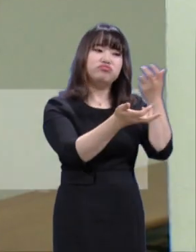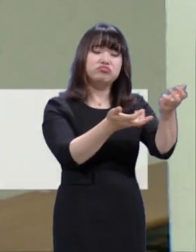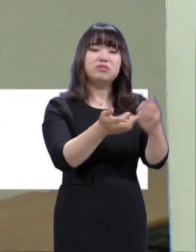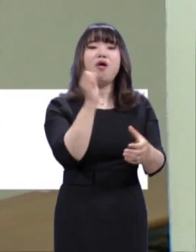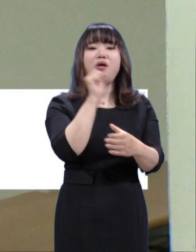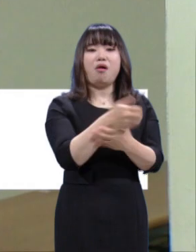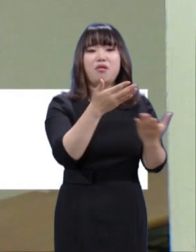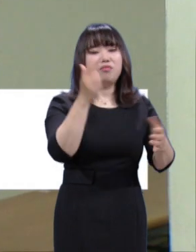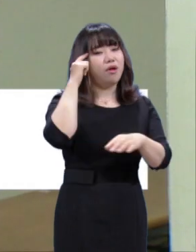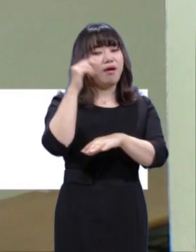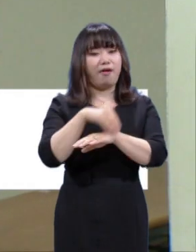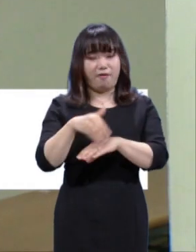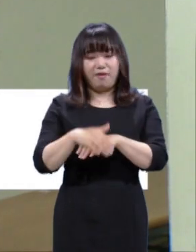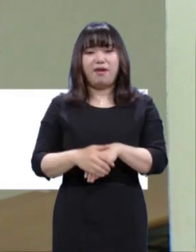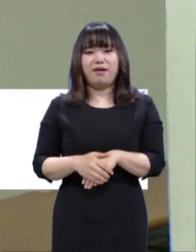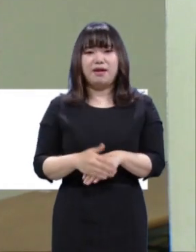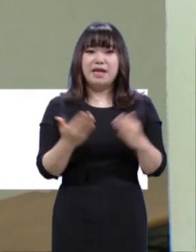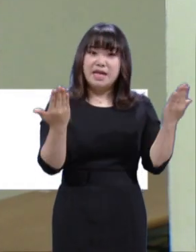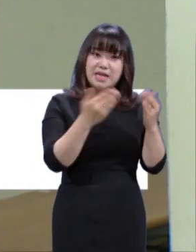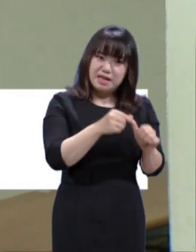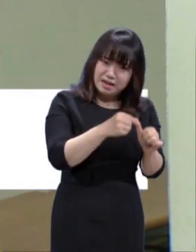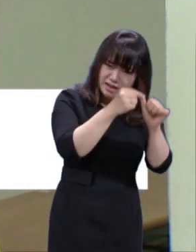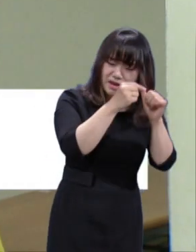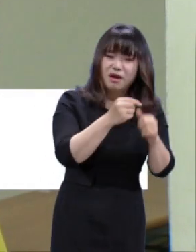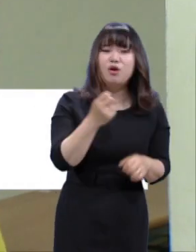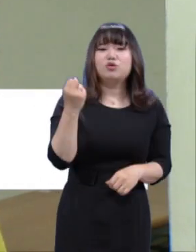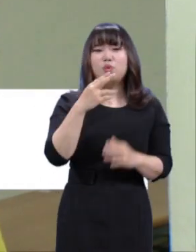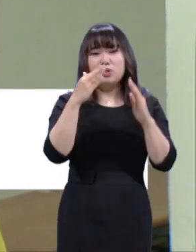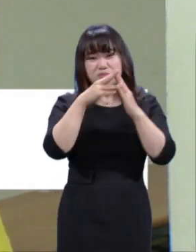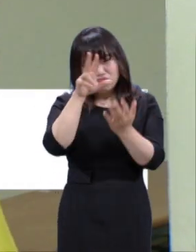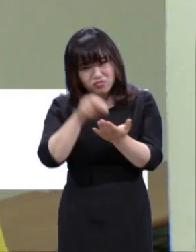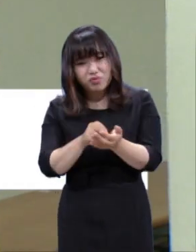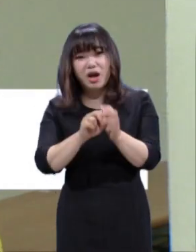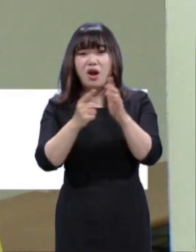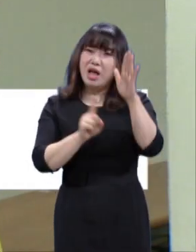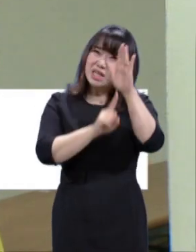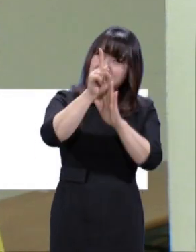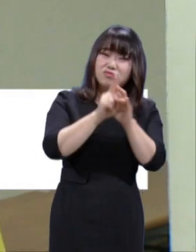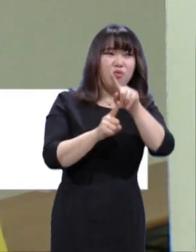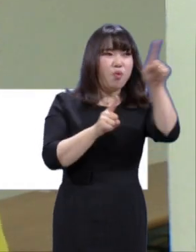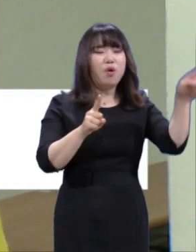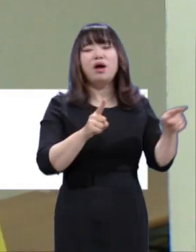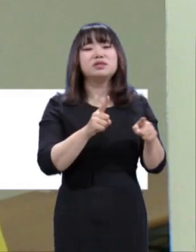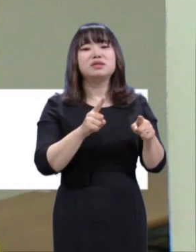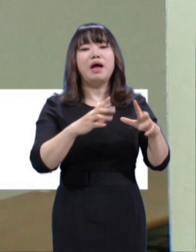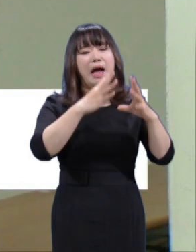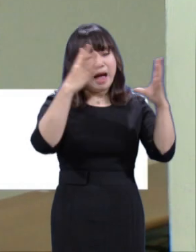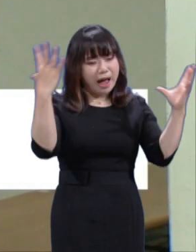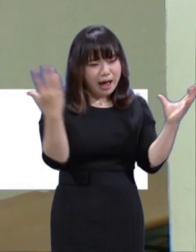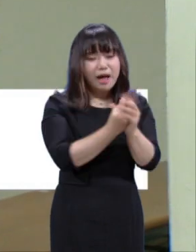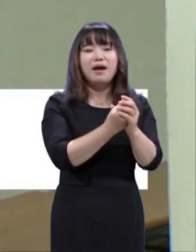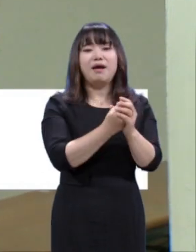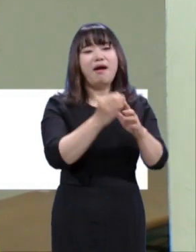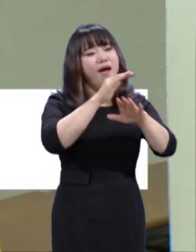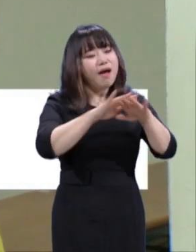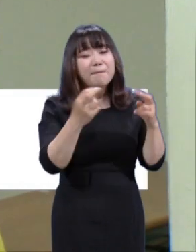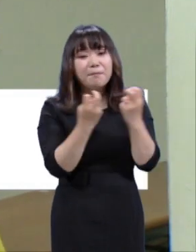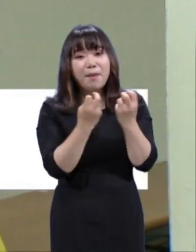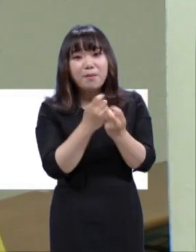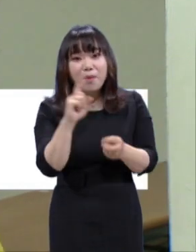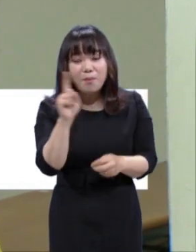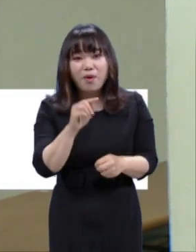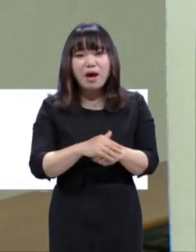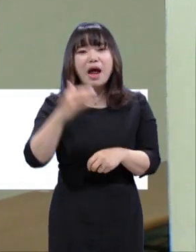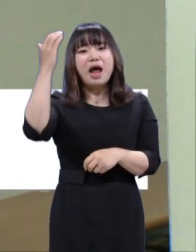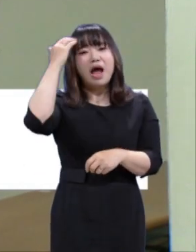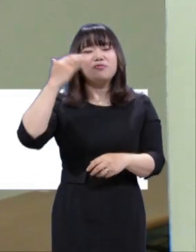문제, 부동산의 문제, 일자리의 문제, 기후위기의 문제 모든 것이 다 섞여 있는 거죠. 이것을 해법을 만들어가기 위해서는 결국은 그리고